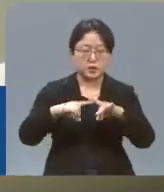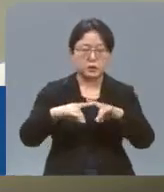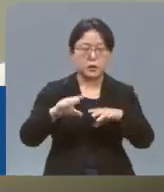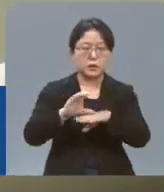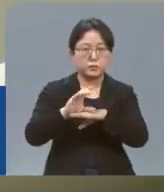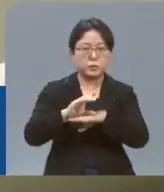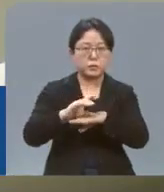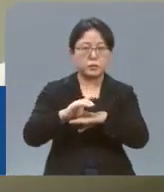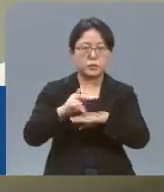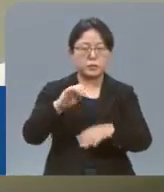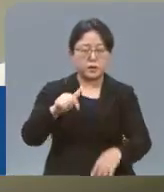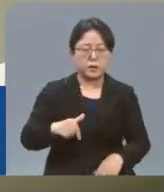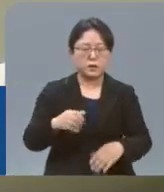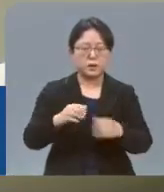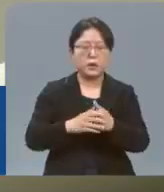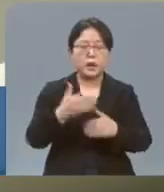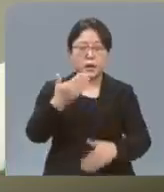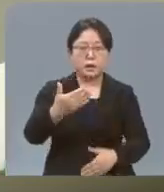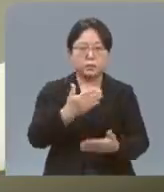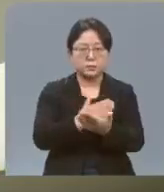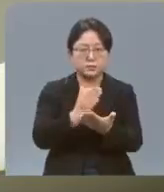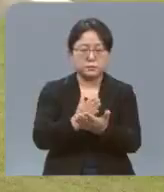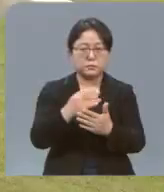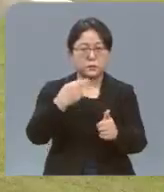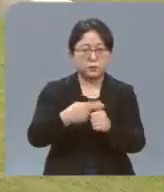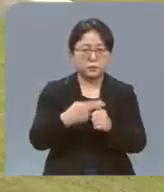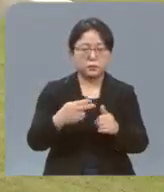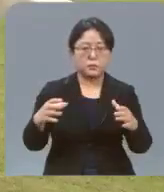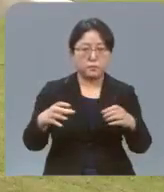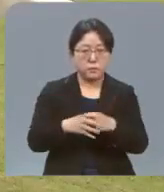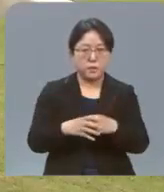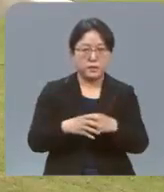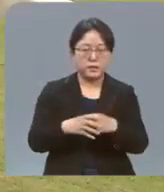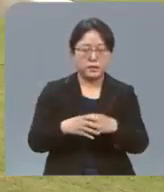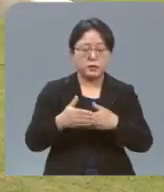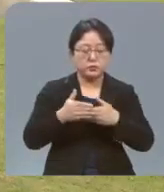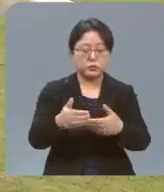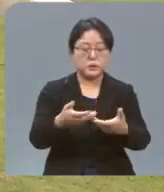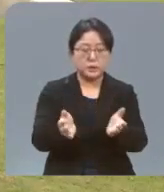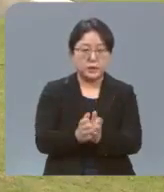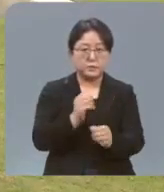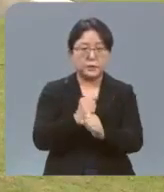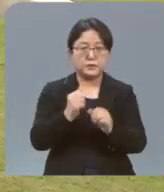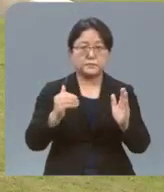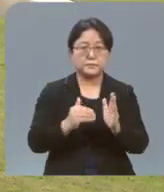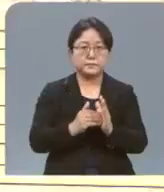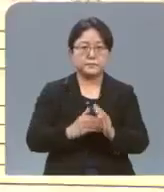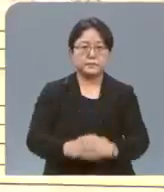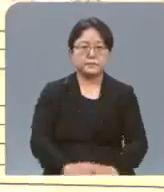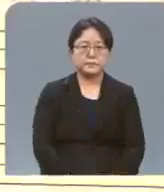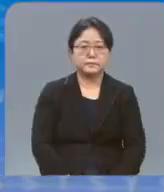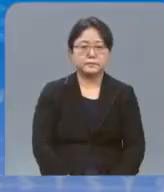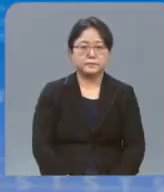전자컴퓨터공학과 신소재공학 등 9개 분야 교수진이 참여하는 실무추진단을 구성했습니다.